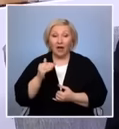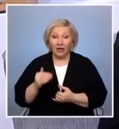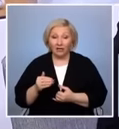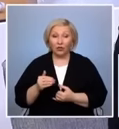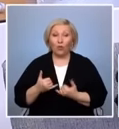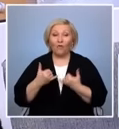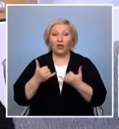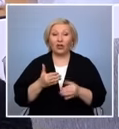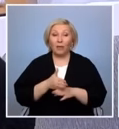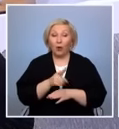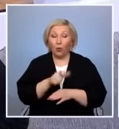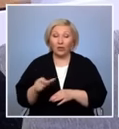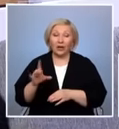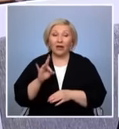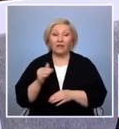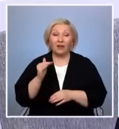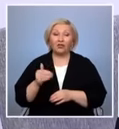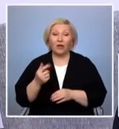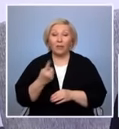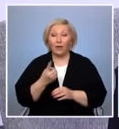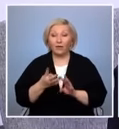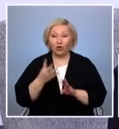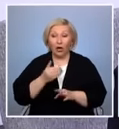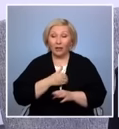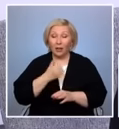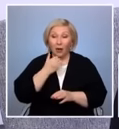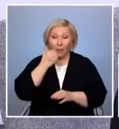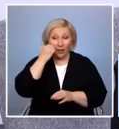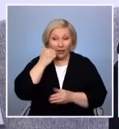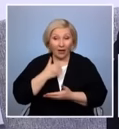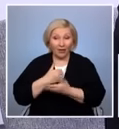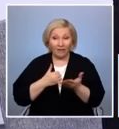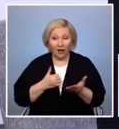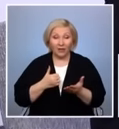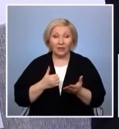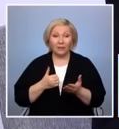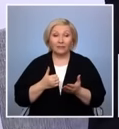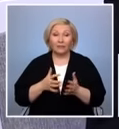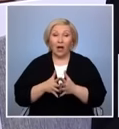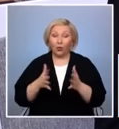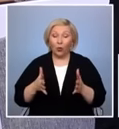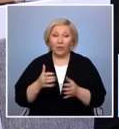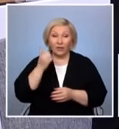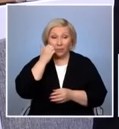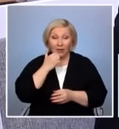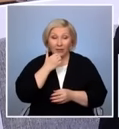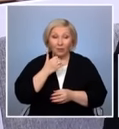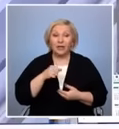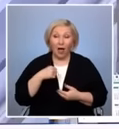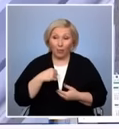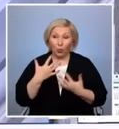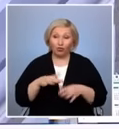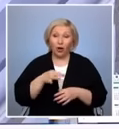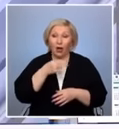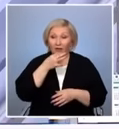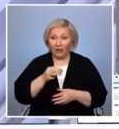участников СВО на все лады хвалили дорогого Ради Фаритовича за мудрую идею формирования именных батальонов для специальной военной операции.